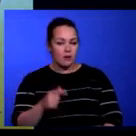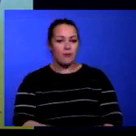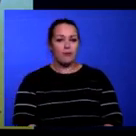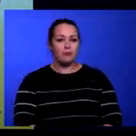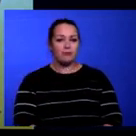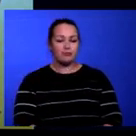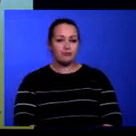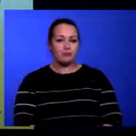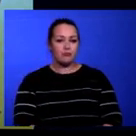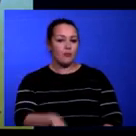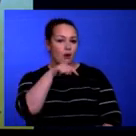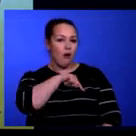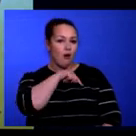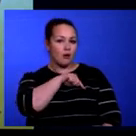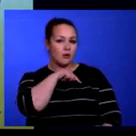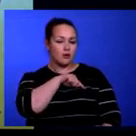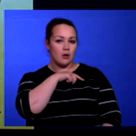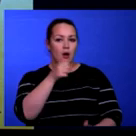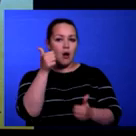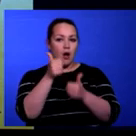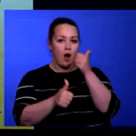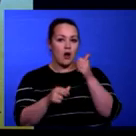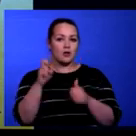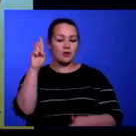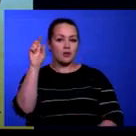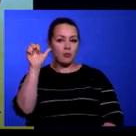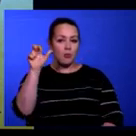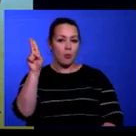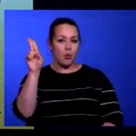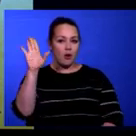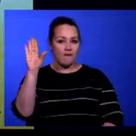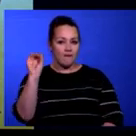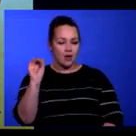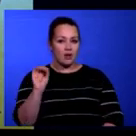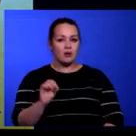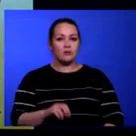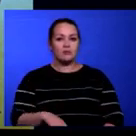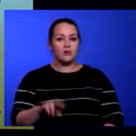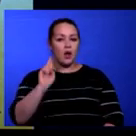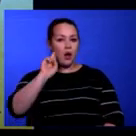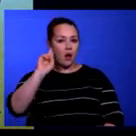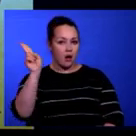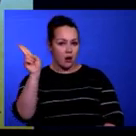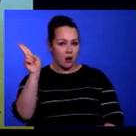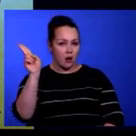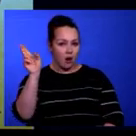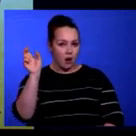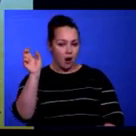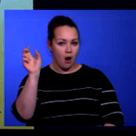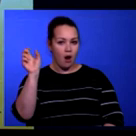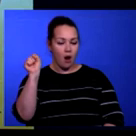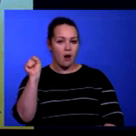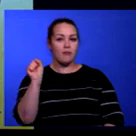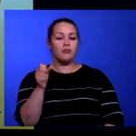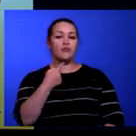давайте дадим характеристику каждой букве буква к обозначает звук